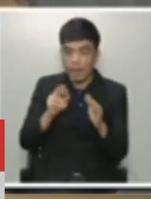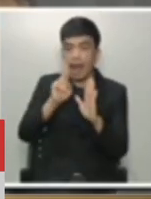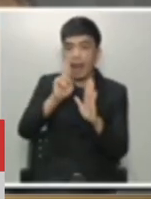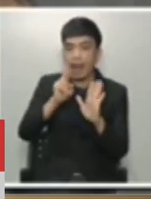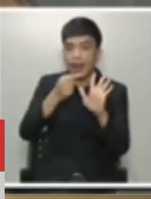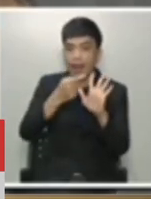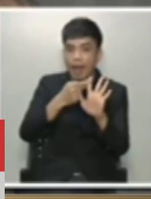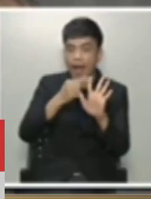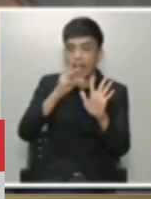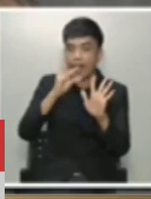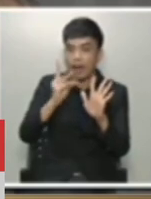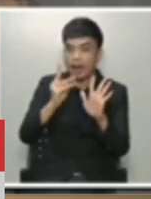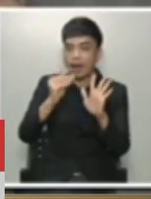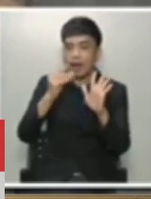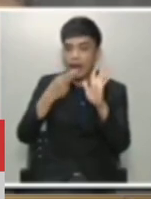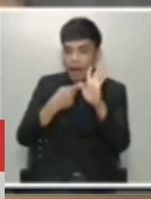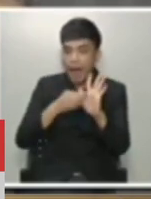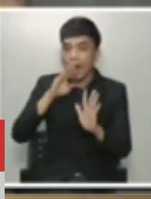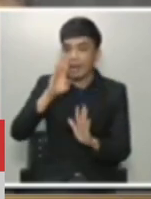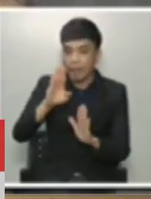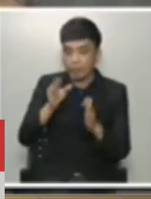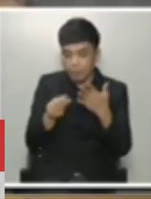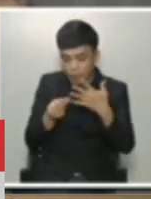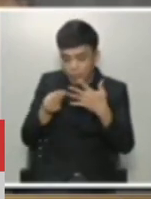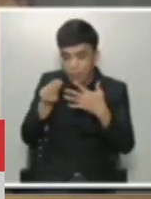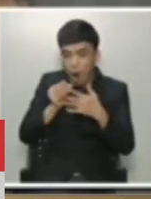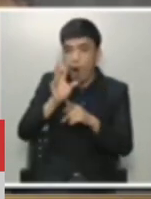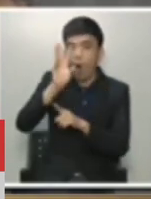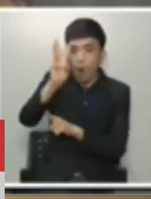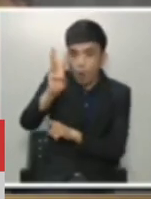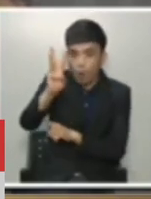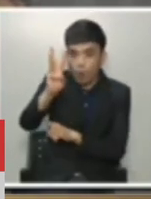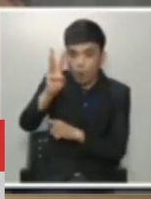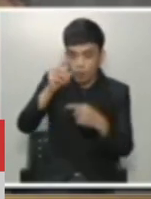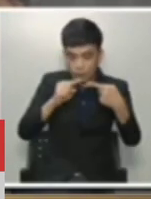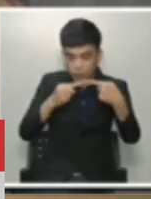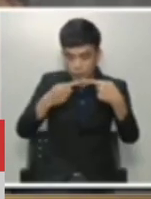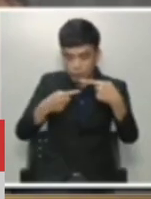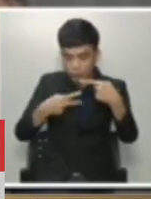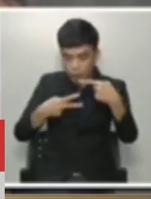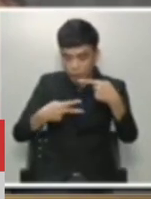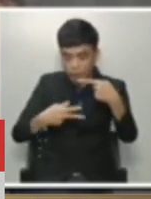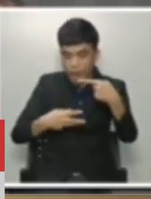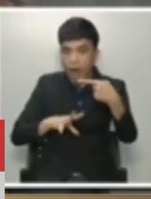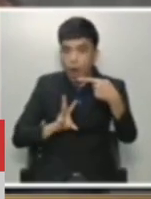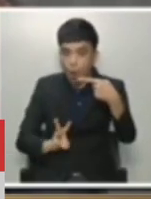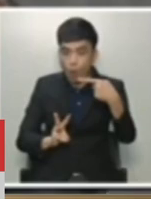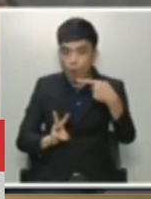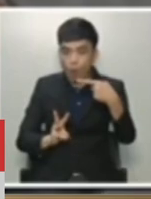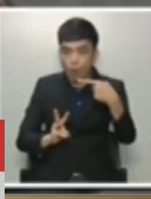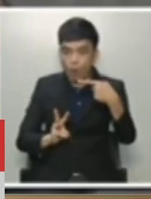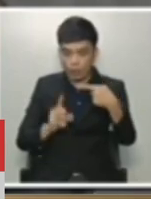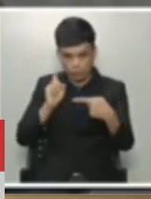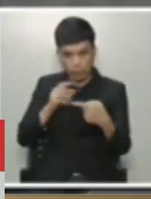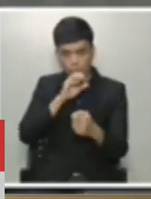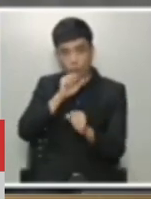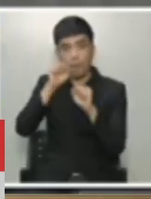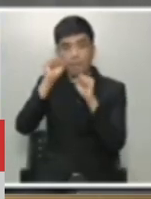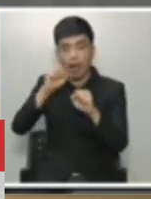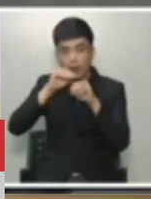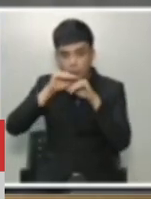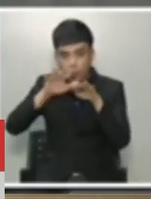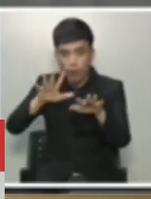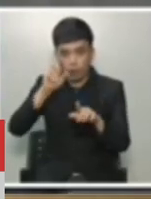ระดับระดับ6ที่เป็นการระบาดซึ่งประกาศถ้ามีการระบาดต้องประกาศเป็นระดับ6ถ้าทั่วประเทศ